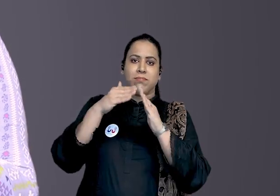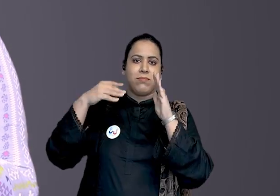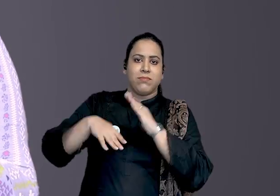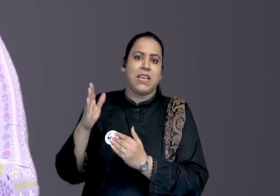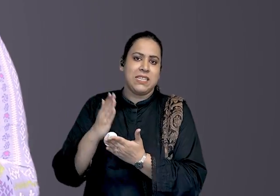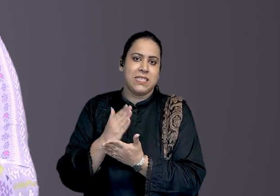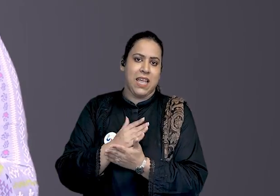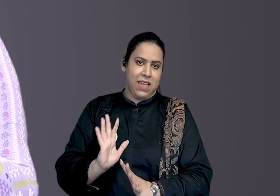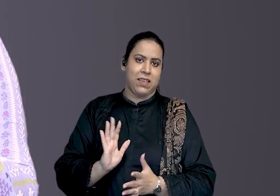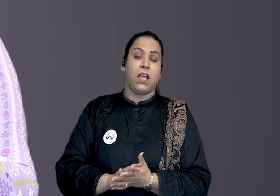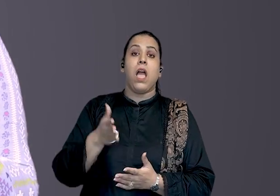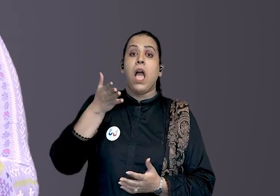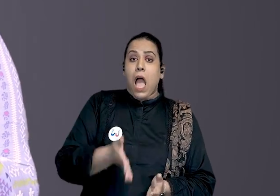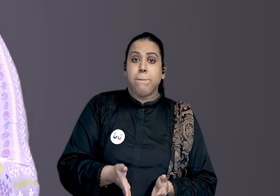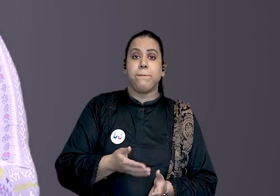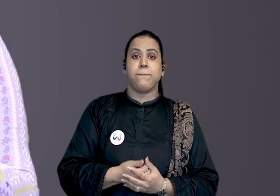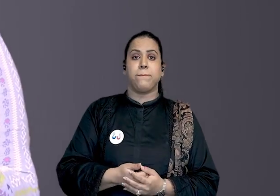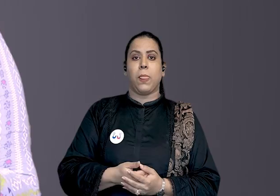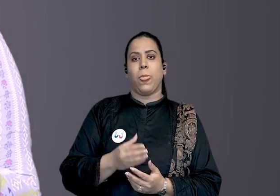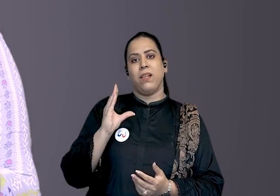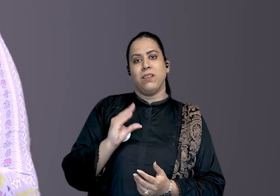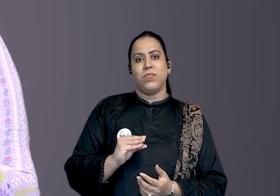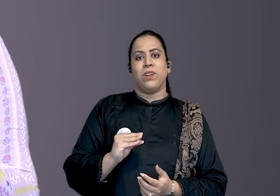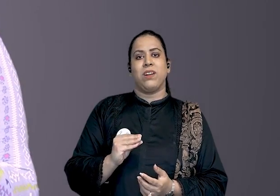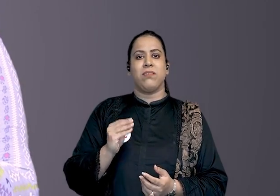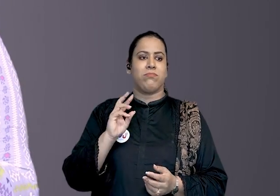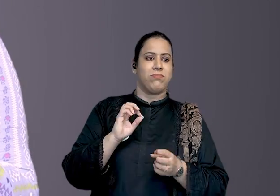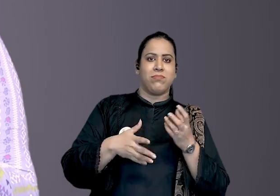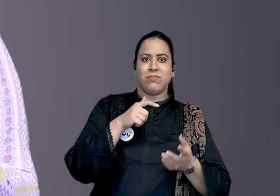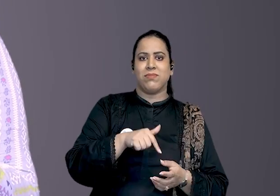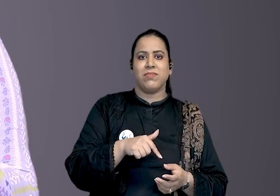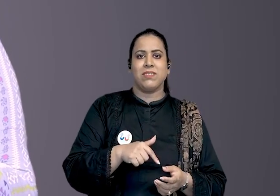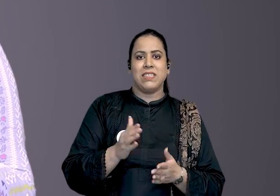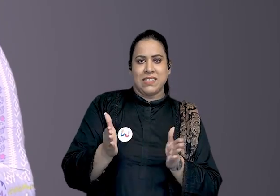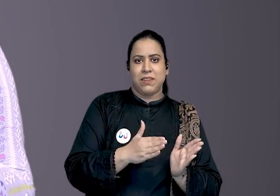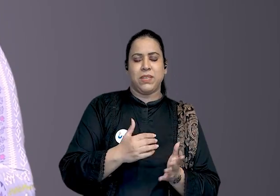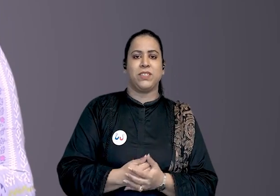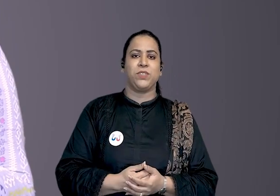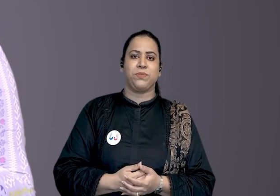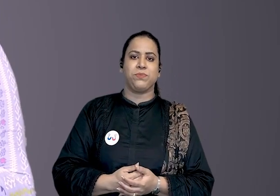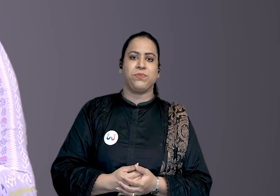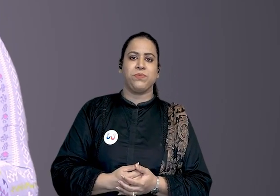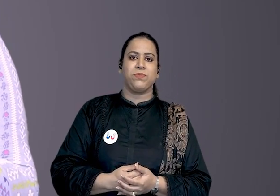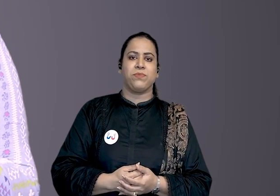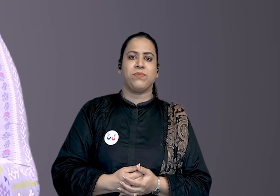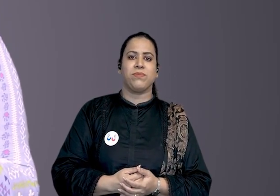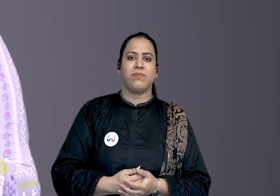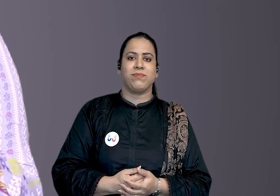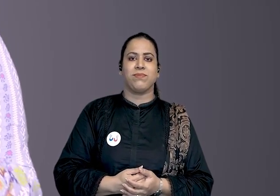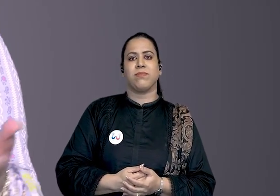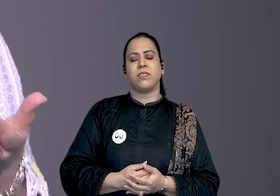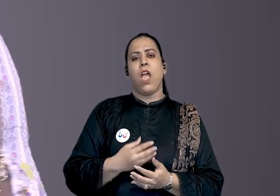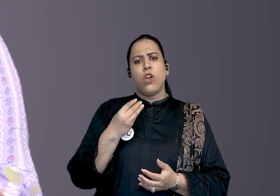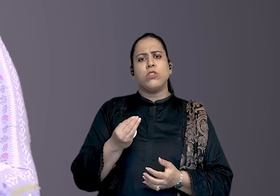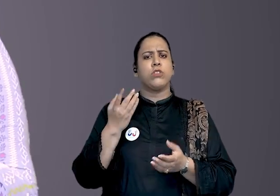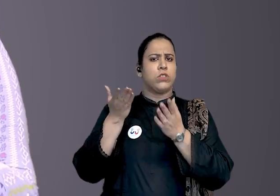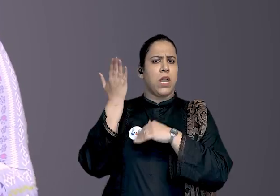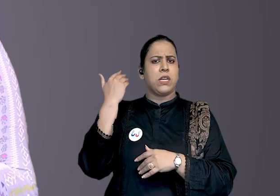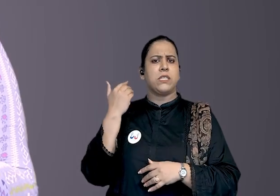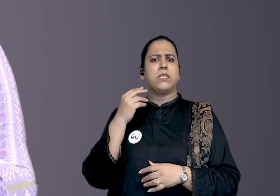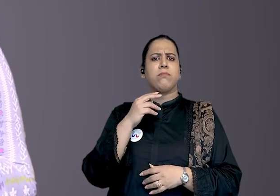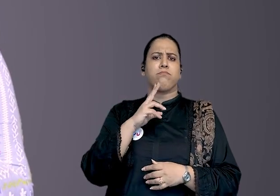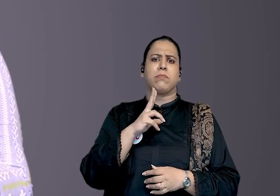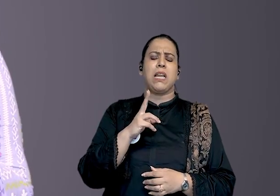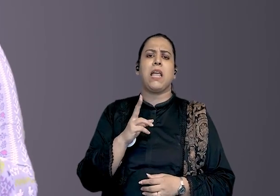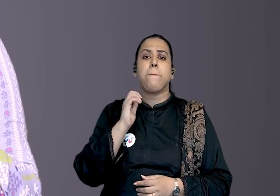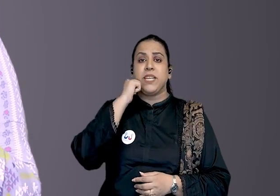تو کچھ عرصہ پہلے پنجاب آرکائیوز کے جو ہائر اپس ہیں ان میں ایک آئیڈیا فلوٹ ہونا شروع